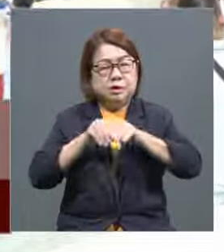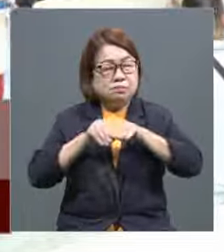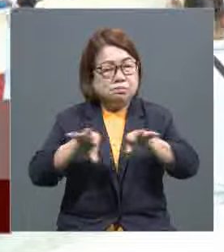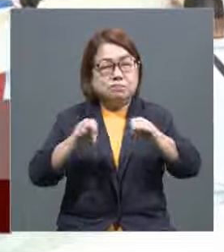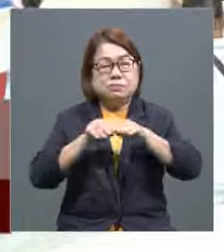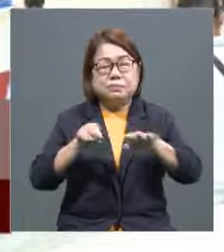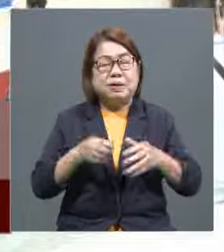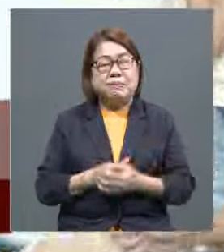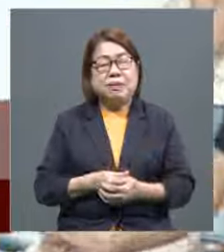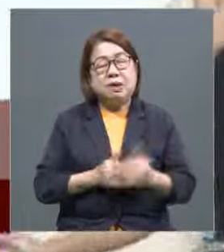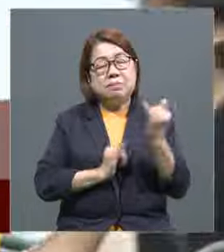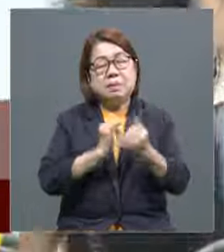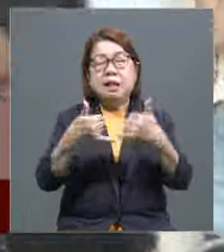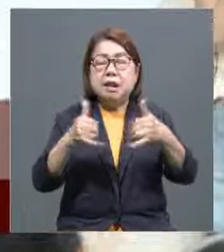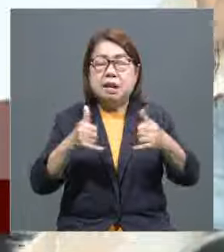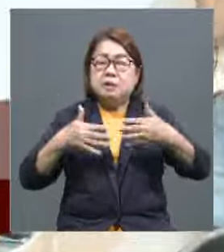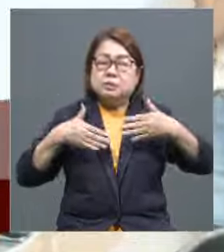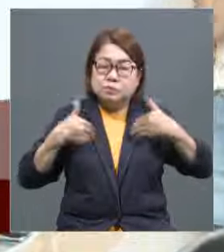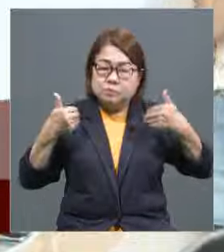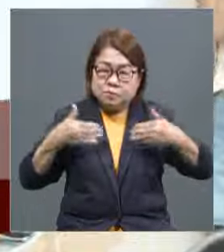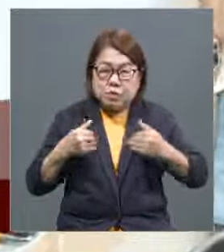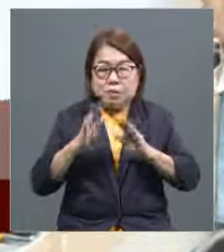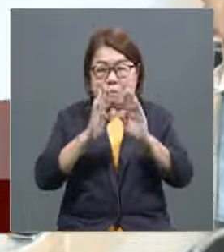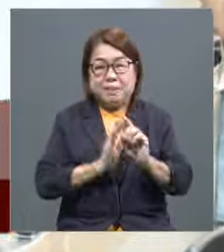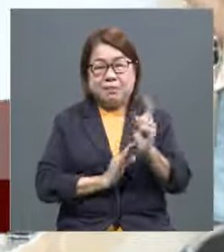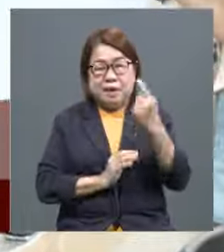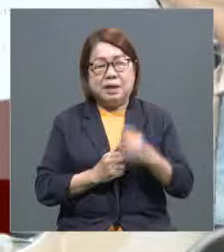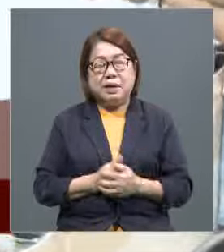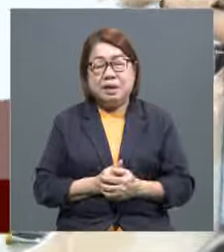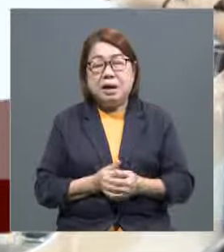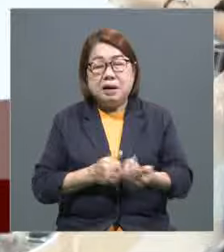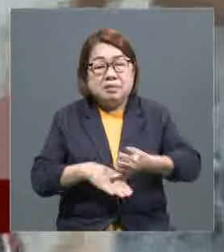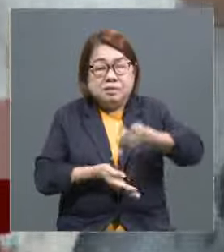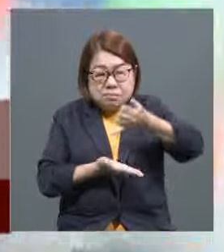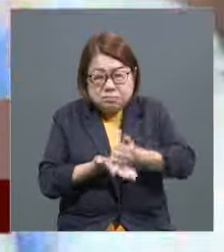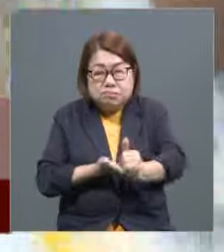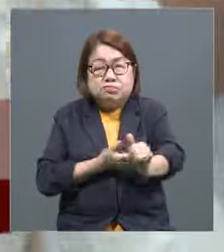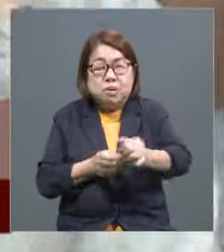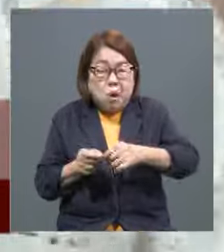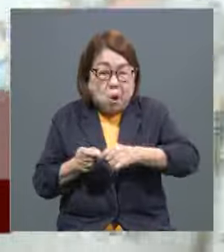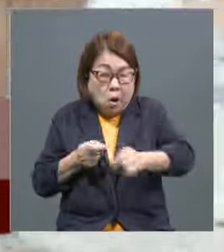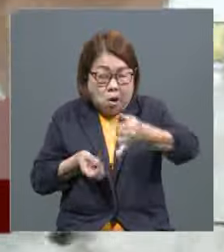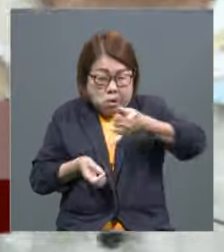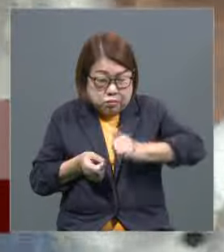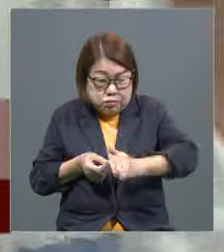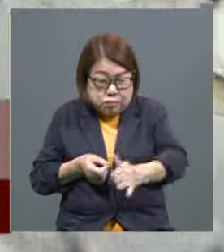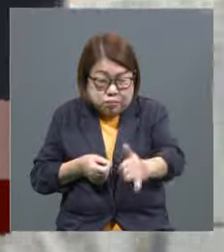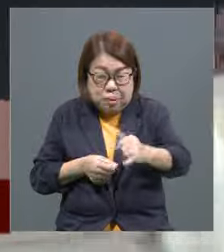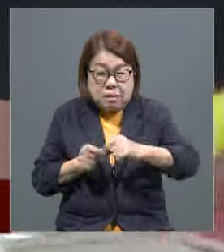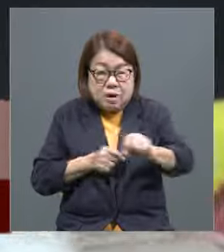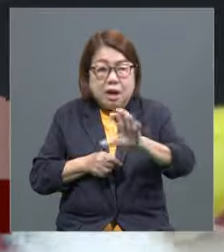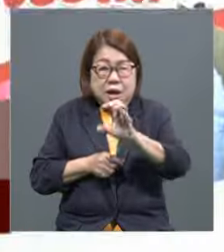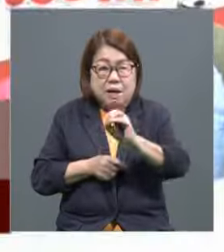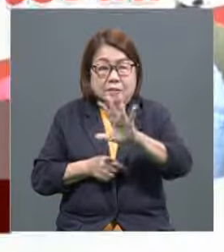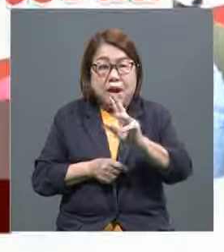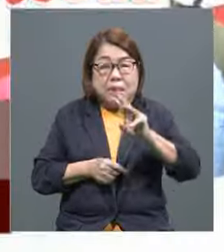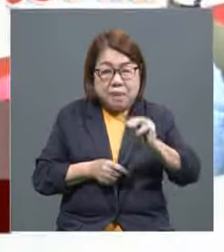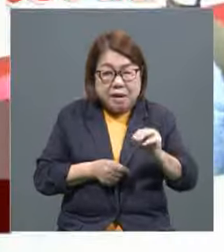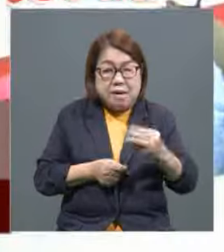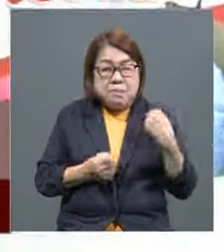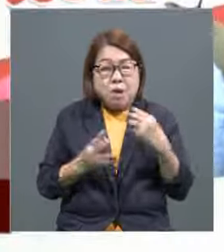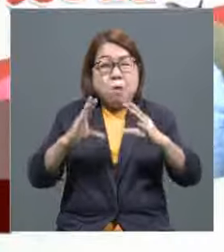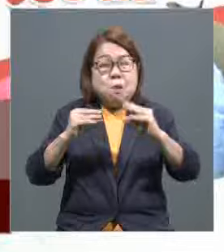ให้มีความสนุกบันเทิงแบบโลกยุคใหม่ไม่ว่าจะเป็นสไลเดอร์ยักษ์ความยาว55เมตรกลางใจสยามปาร์ตี้โฟม